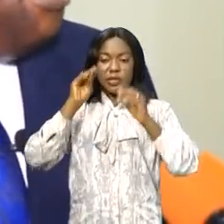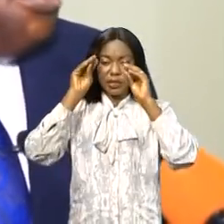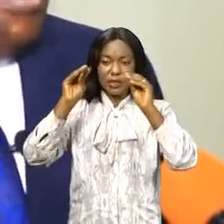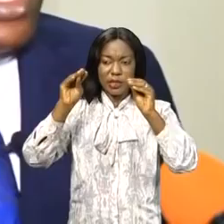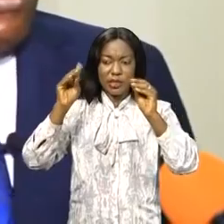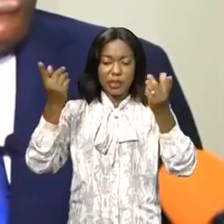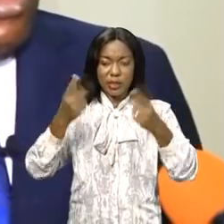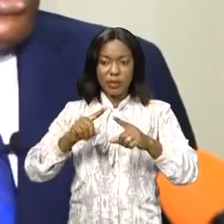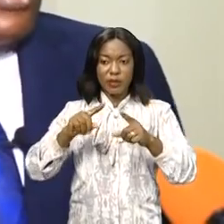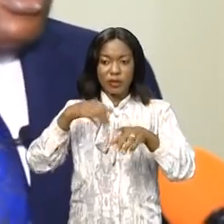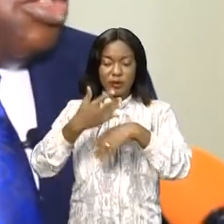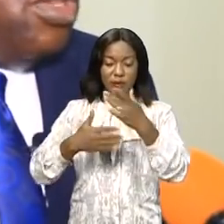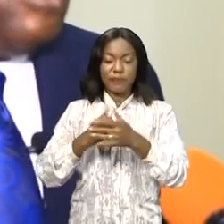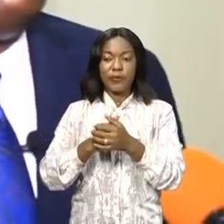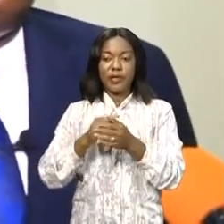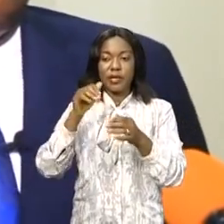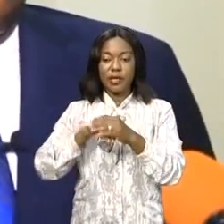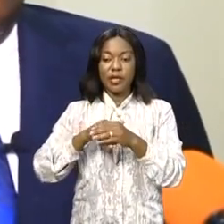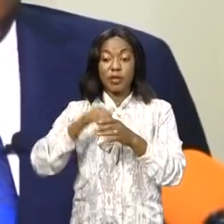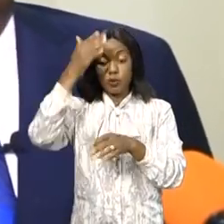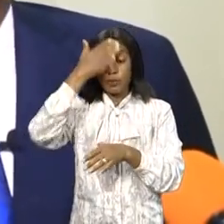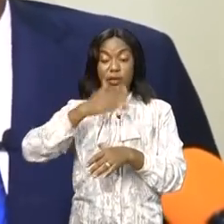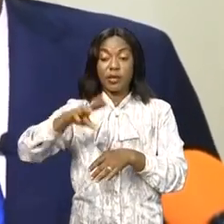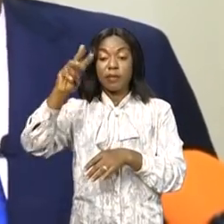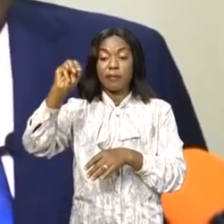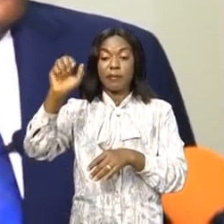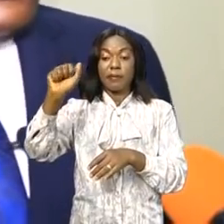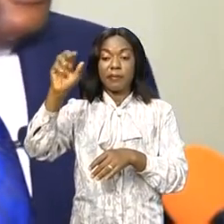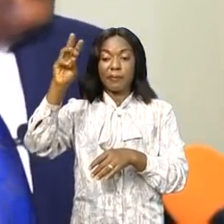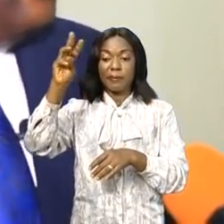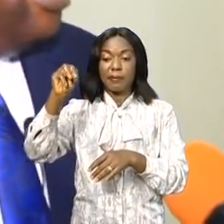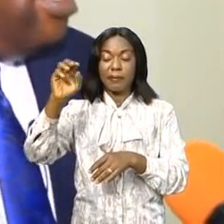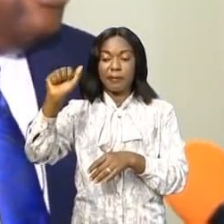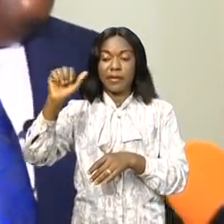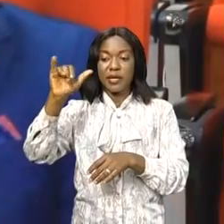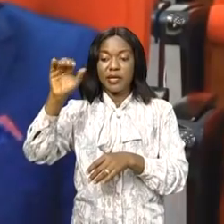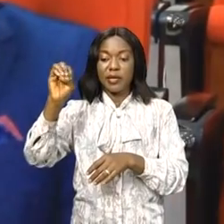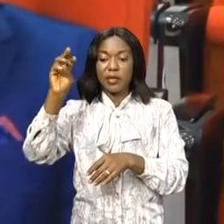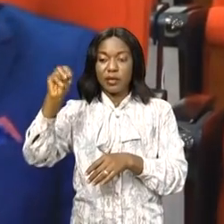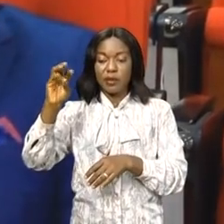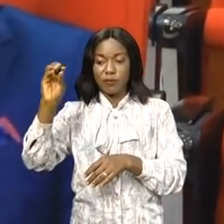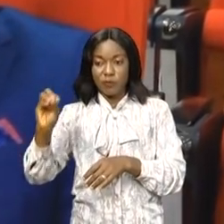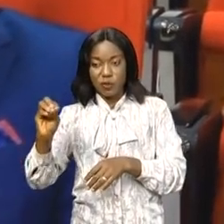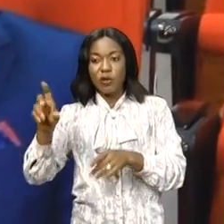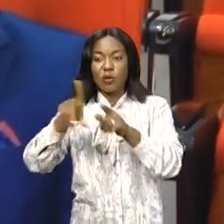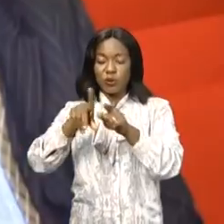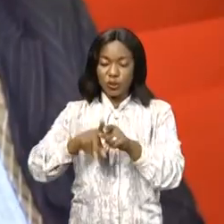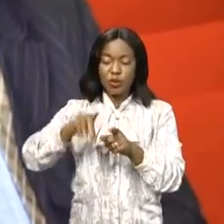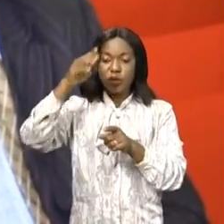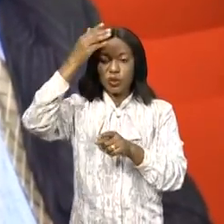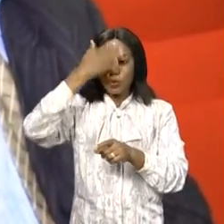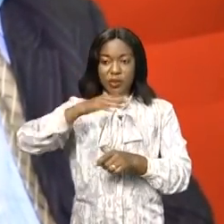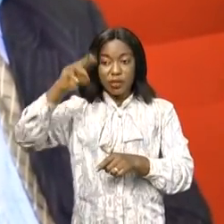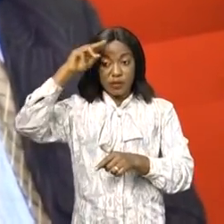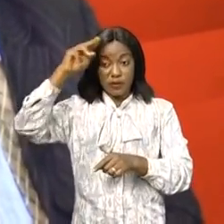avons terminées pour Mamayemo, les études que nous avons terminées pour Clinique Universitaire et l'hôpital de Kanchachi. Pour la